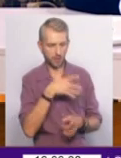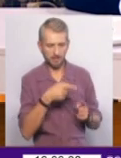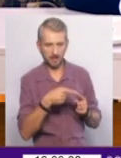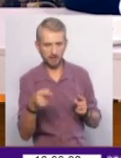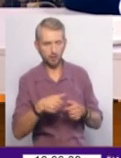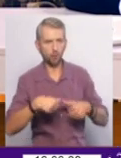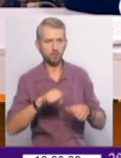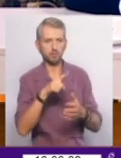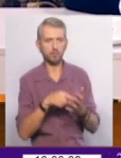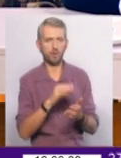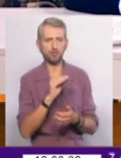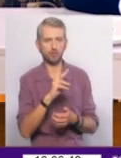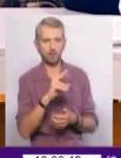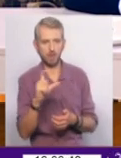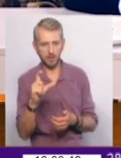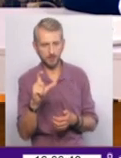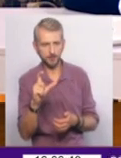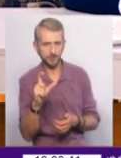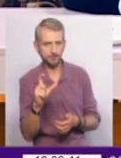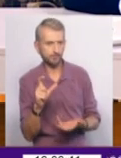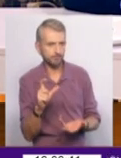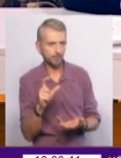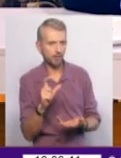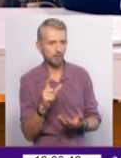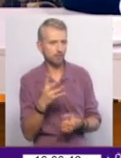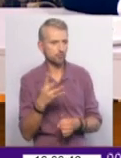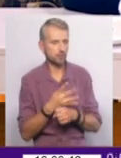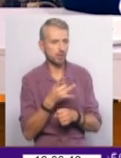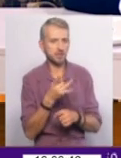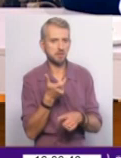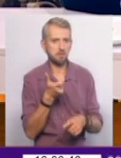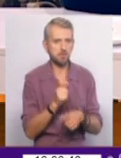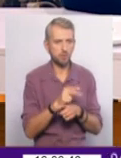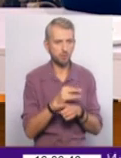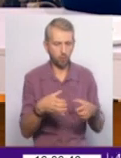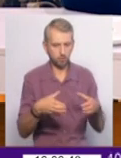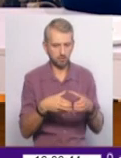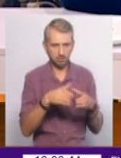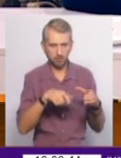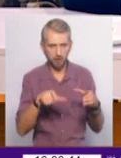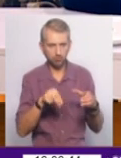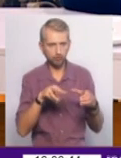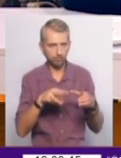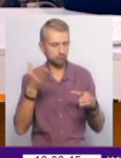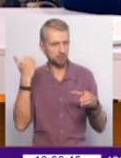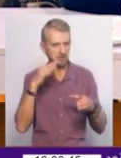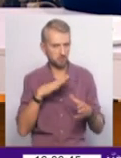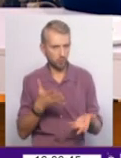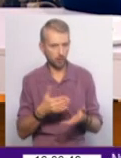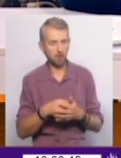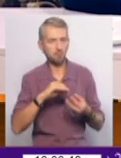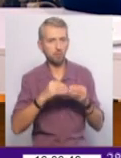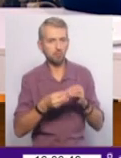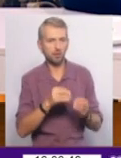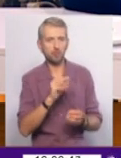з питань ЖКХ, ну, в 4 рази більше по складу, ніж в минулих каденціях. Тобто проблематики